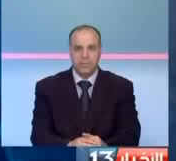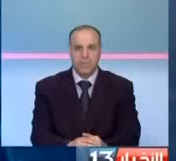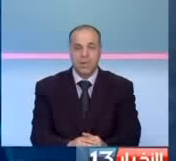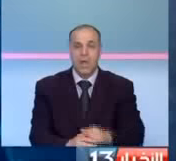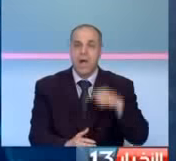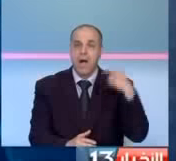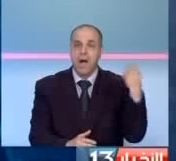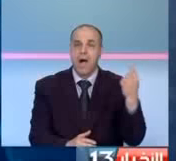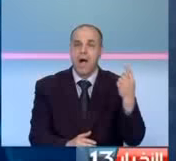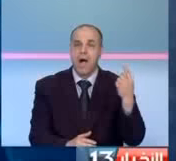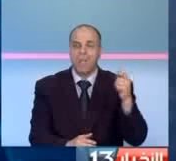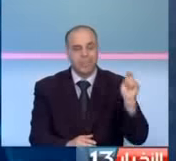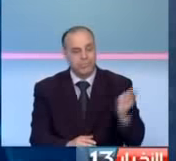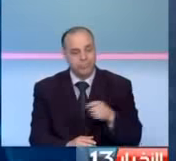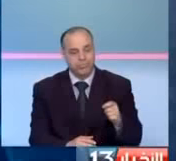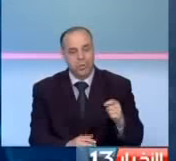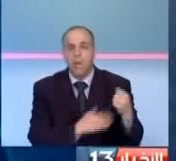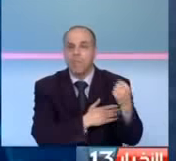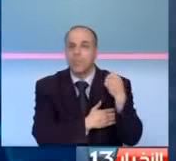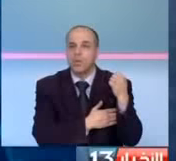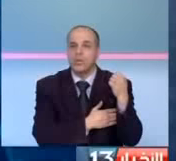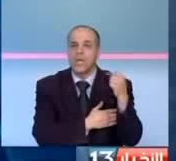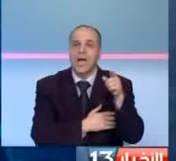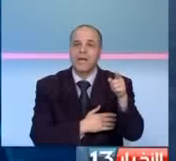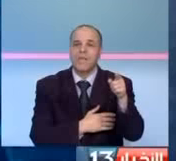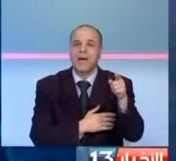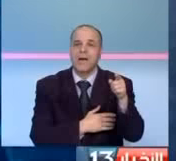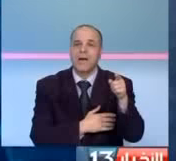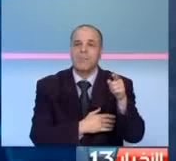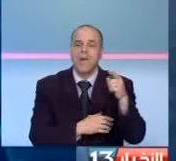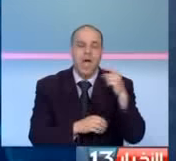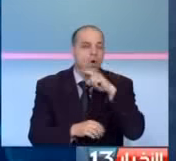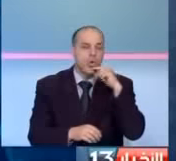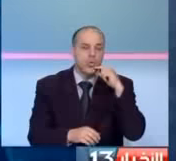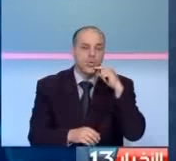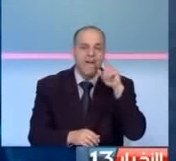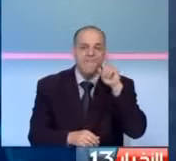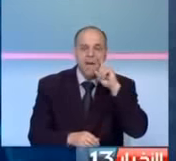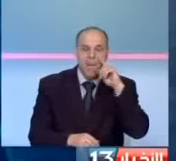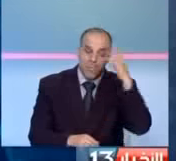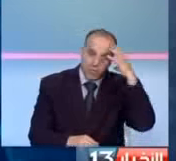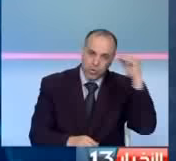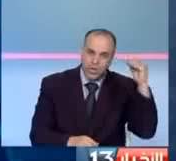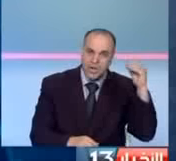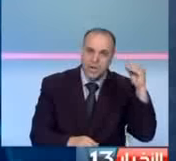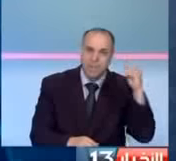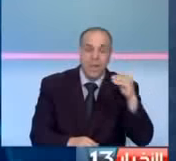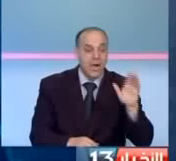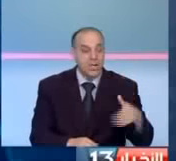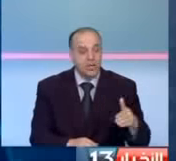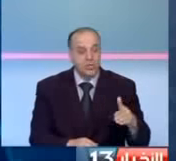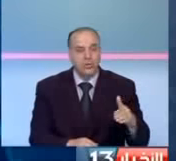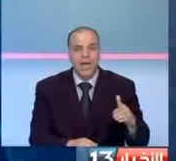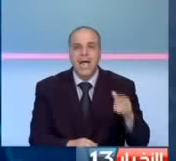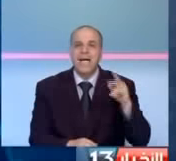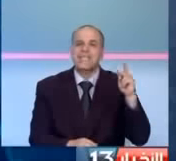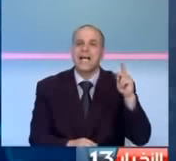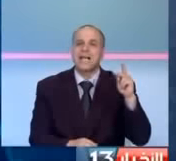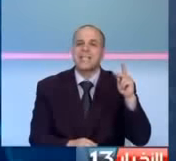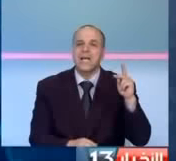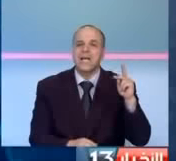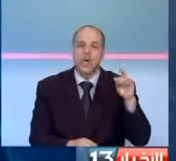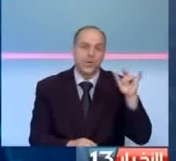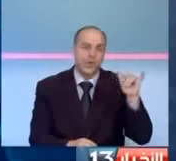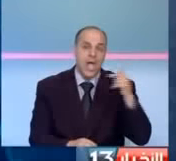وفي عالم الكرة الصفراء وفي بطولة سان بطرسبورغ الروسية للتنس المحترفات، أكملت اللاعبة الكازاخستانية